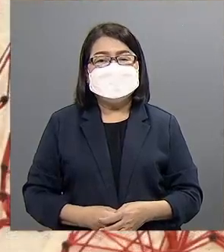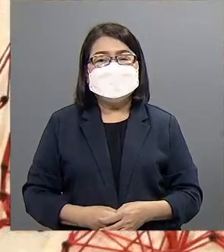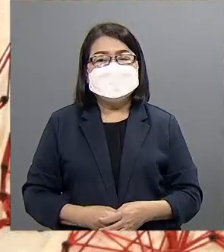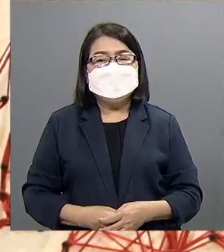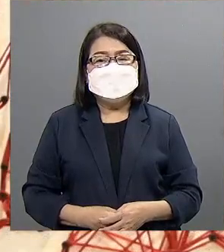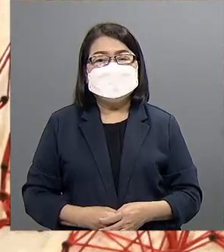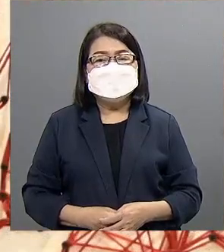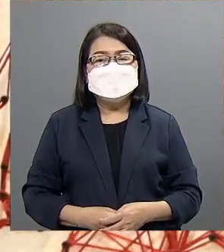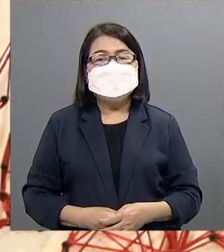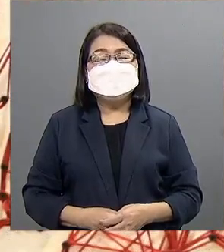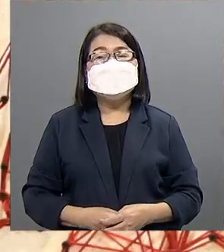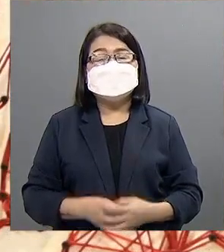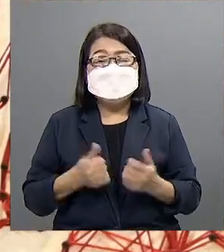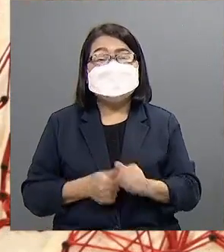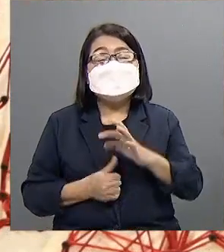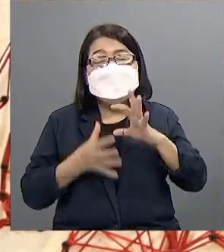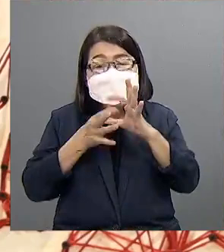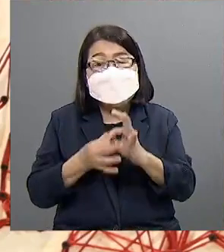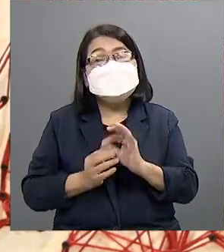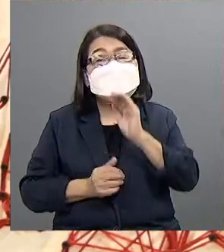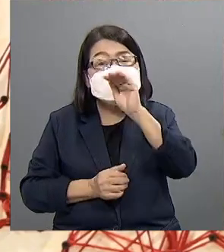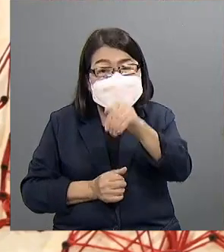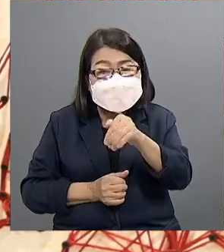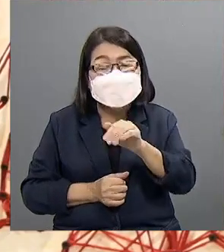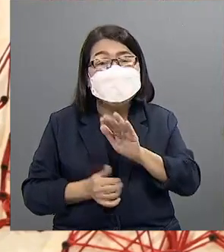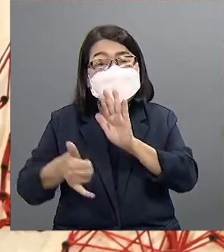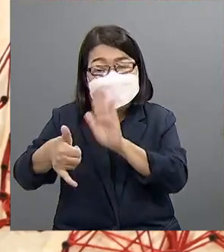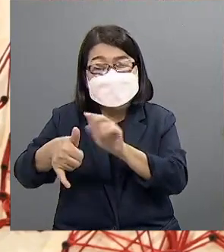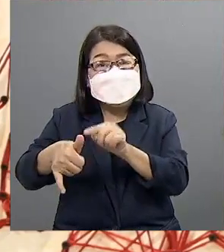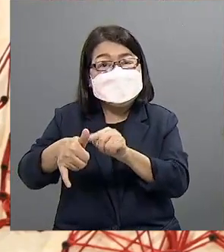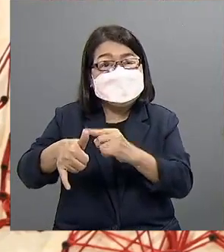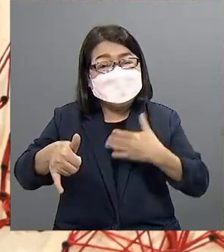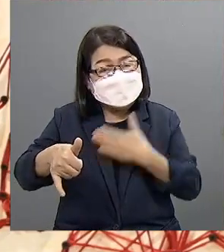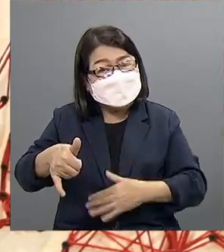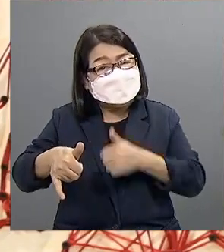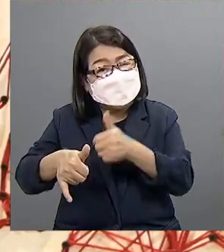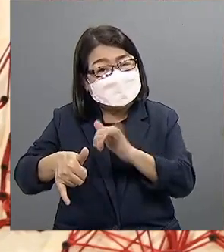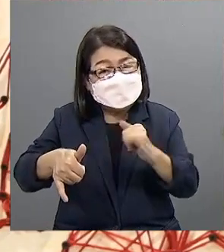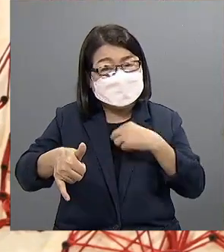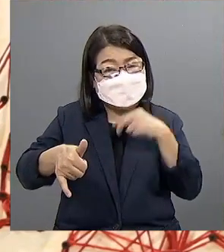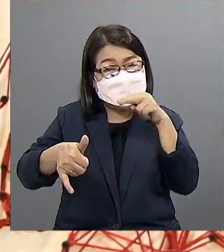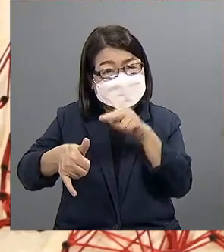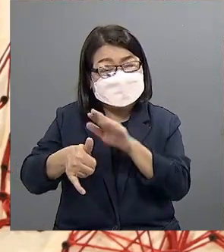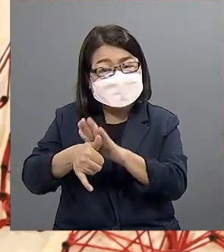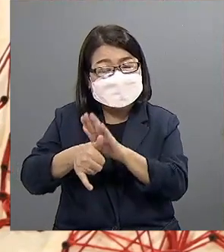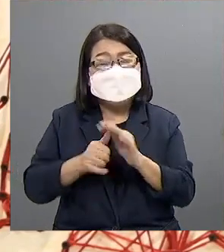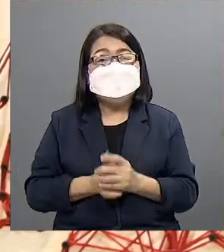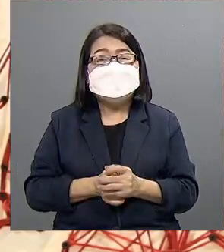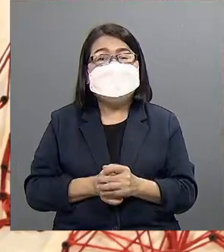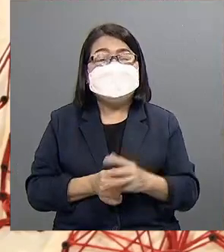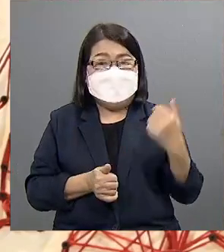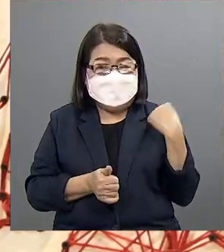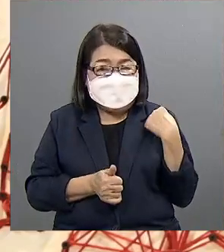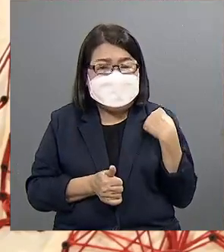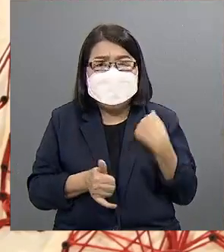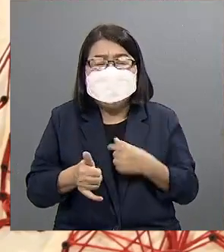สุขภาพของช้างที่เราดูแลกันอยู่ตรงนี้เนี่ยสามารถที่จะติดและนำพาโรคต่างๆสู่